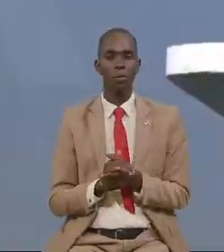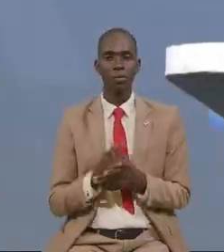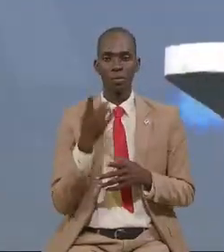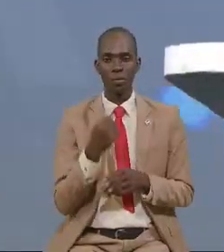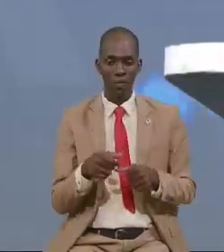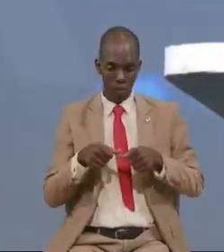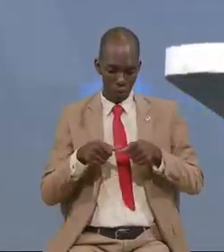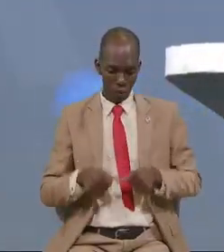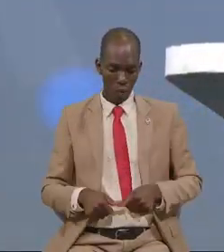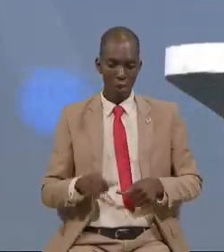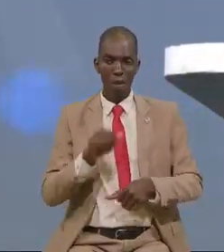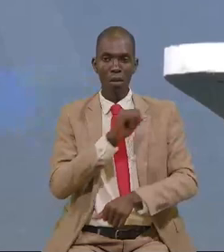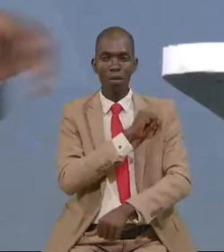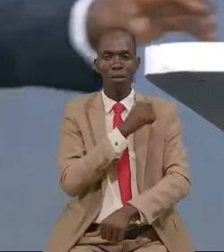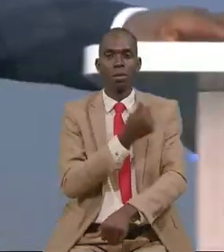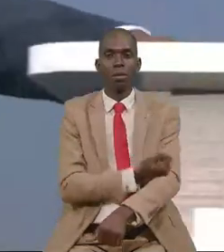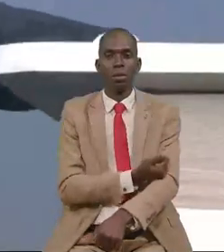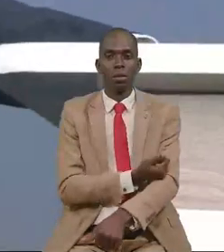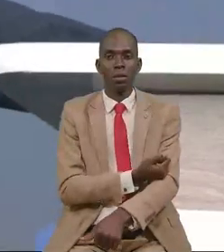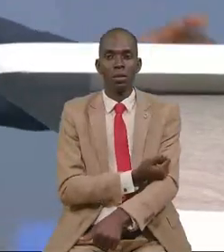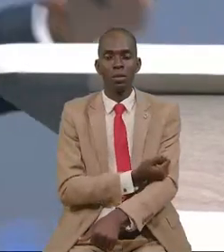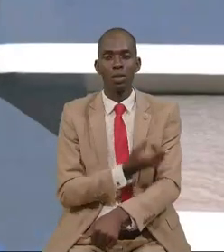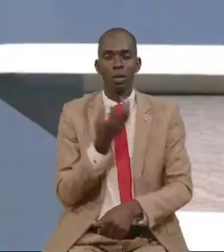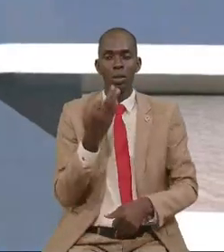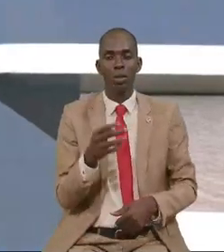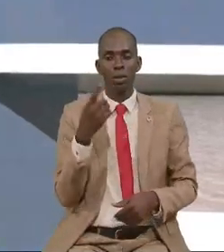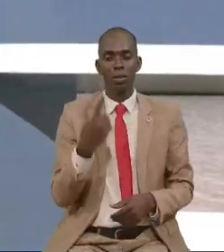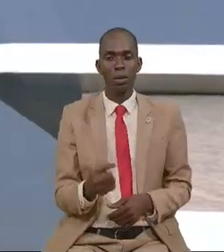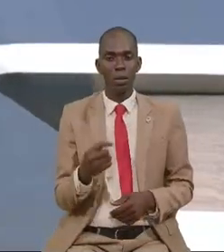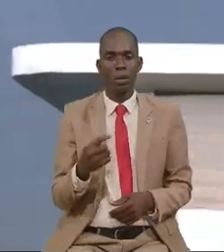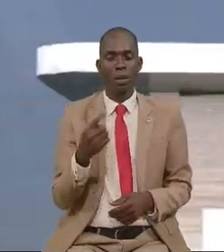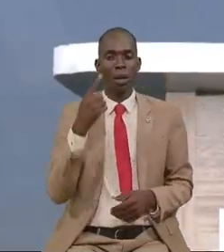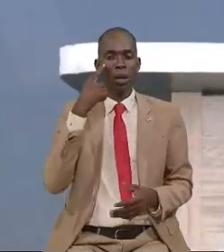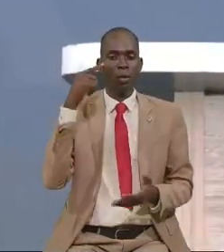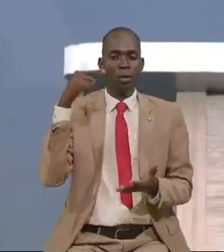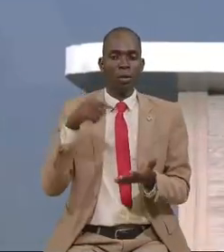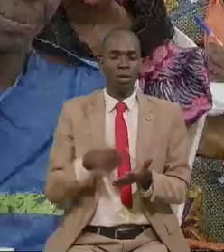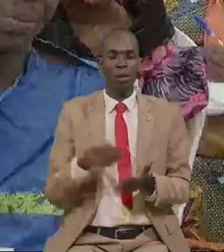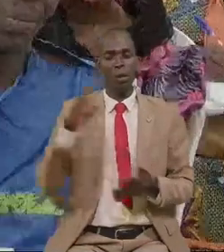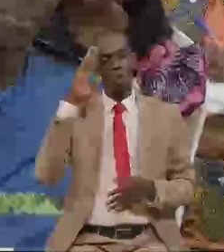Nous allons maintenant voir l'autorisation, troisième point, l'autorisation permanente du Fils reconnu.